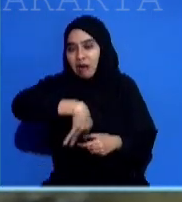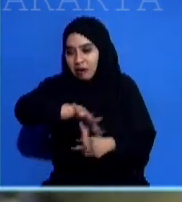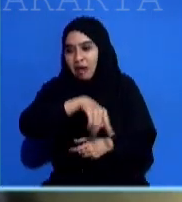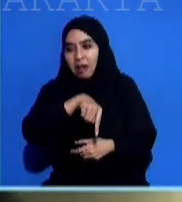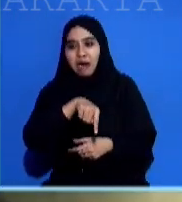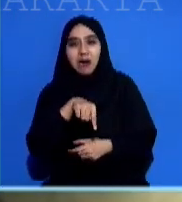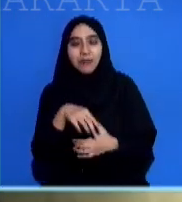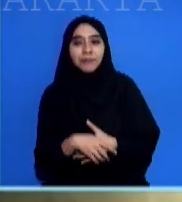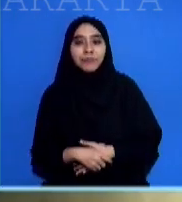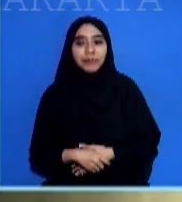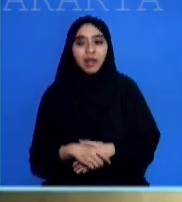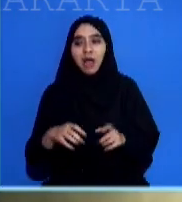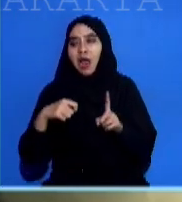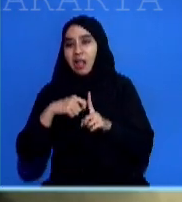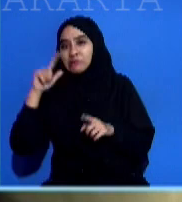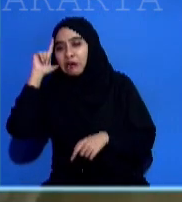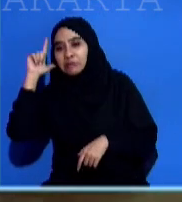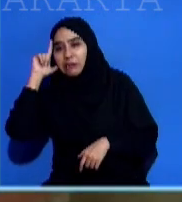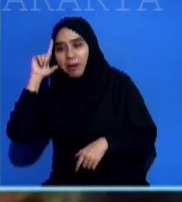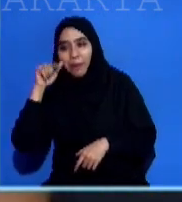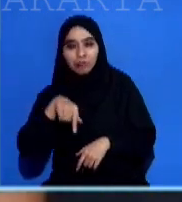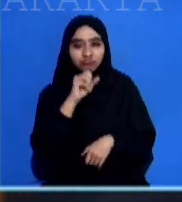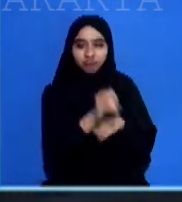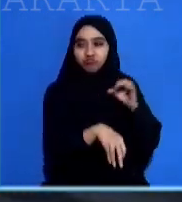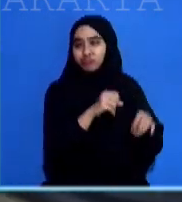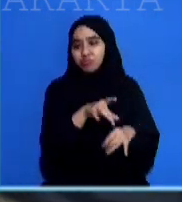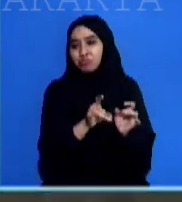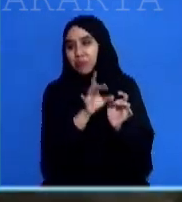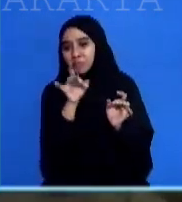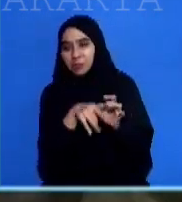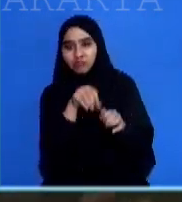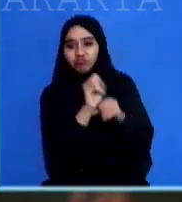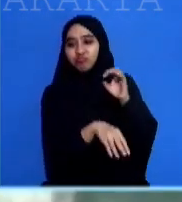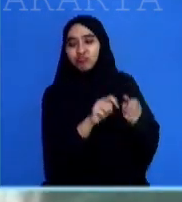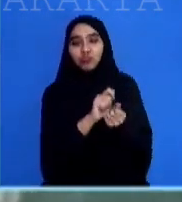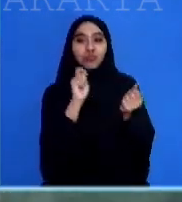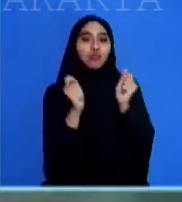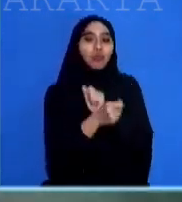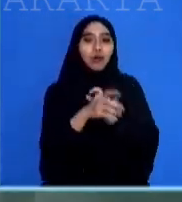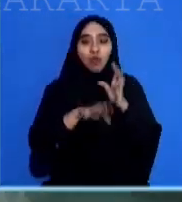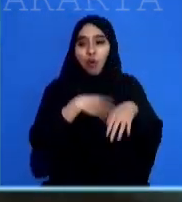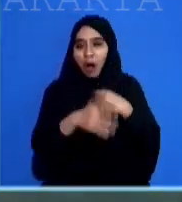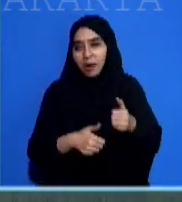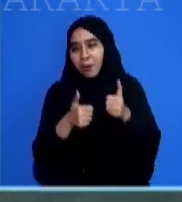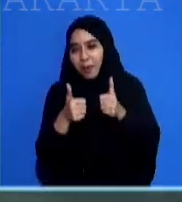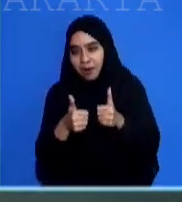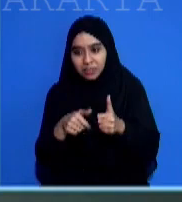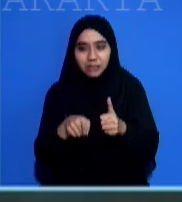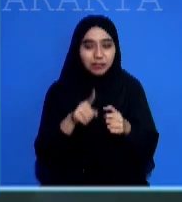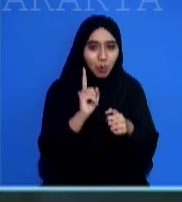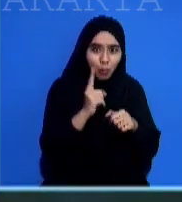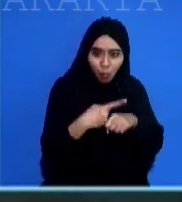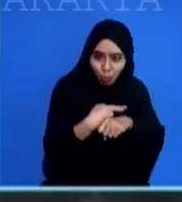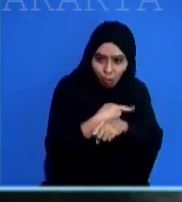Martani kapaniwon Kalasan sliman Man werni jinis uwuh dipun kemonah Kani Sae menggah Wi magot mujudaken Larva